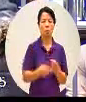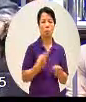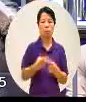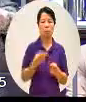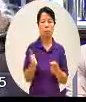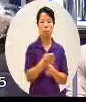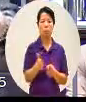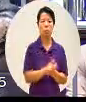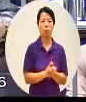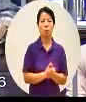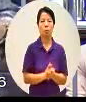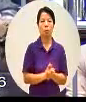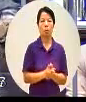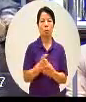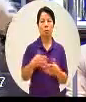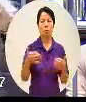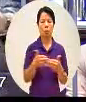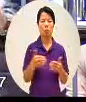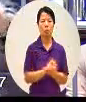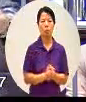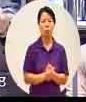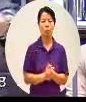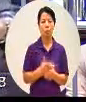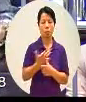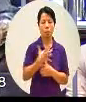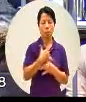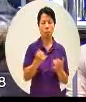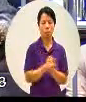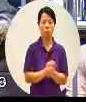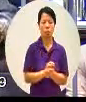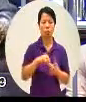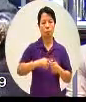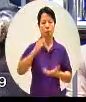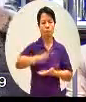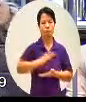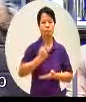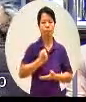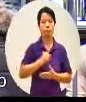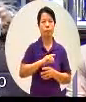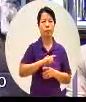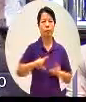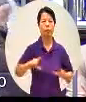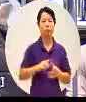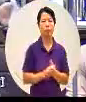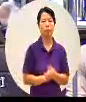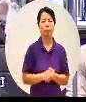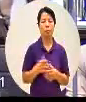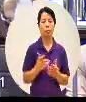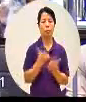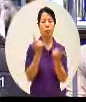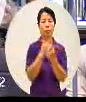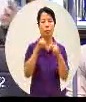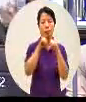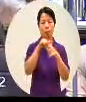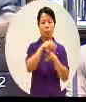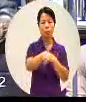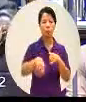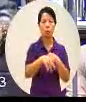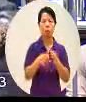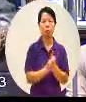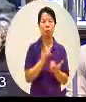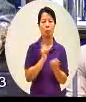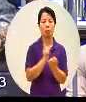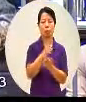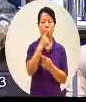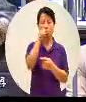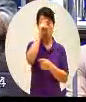嘛，两档这个问题一直拖阮是足大的压力，这嘛知影规个八卦聊规个遐，大家对阮